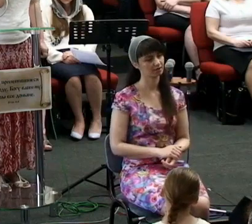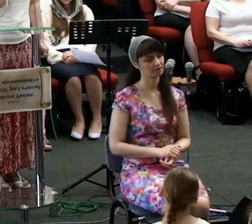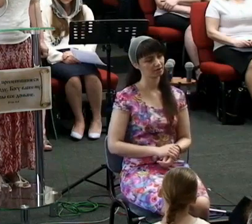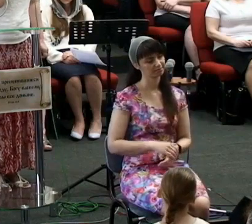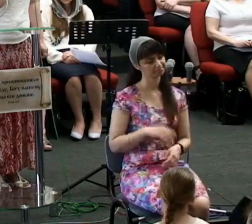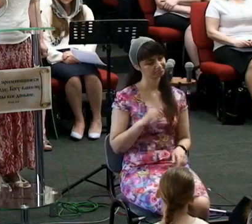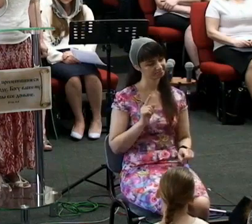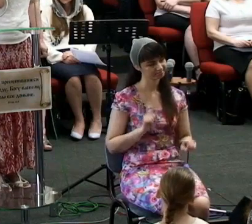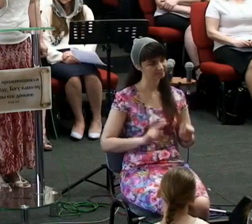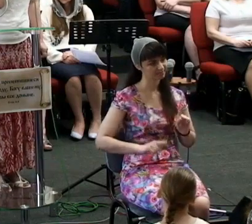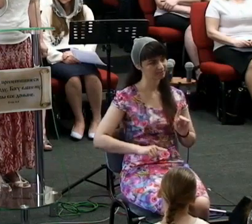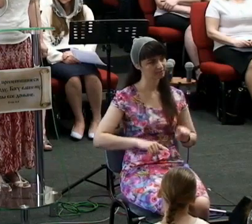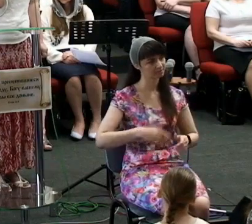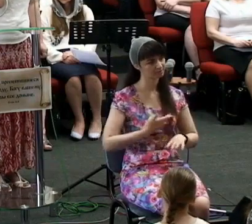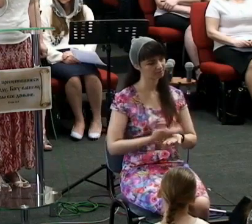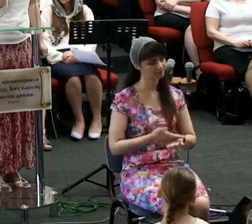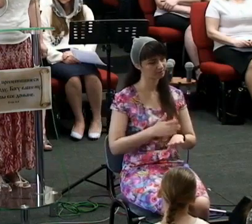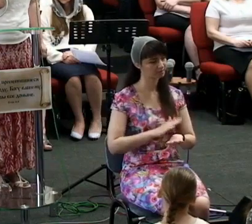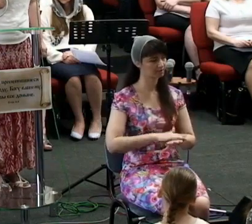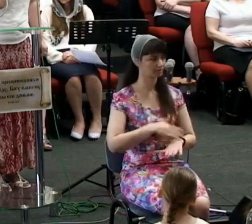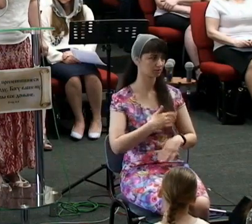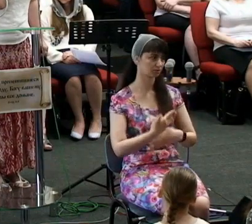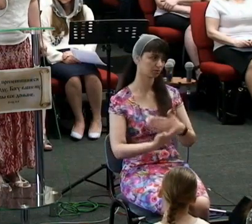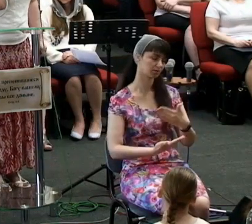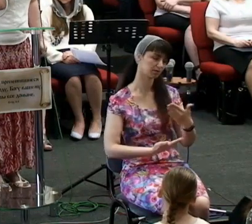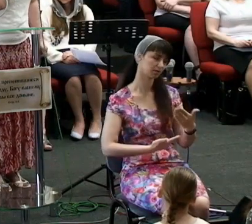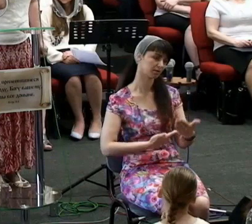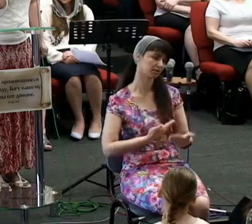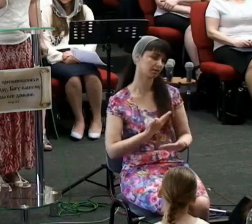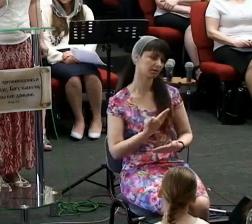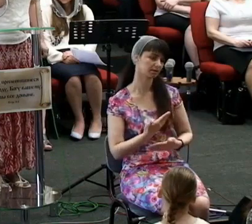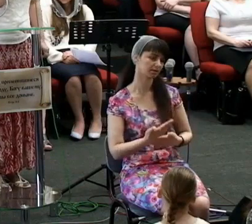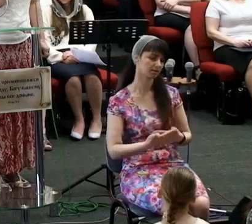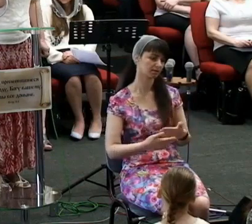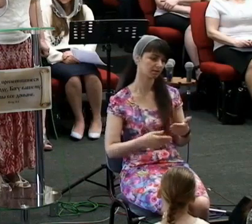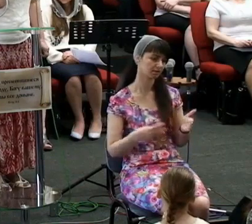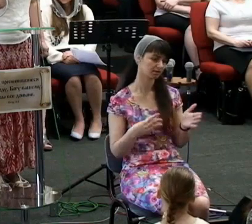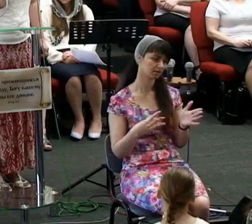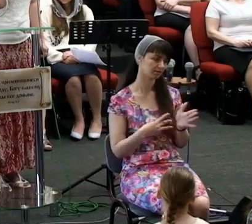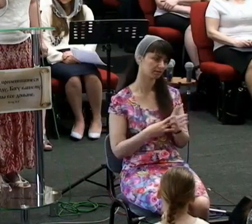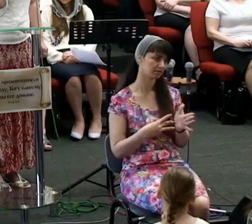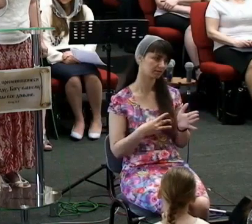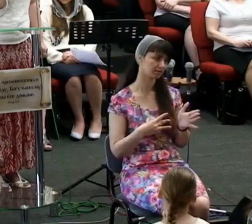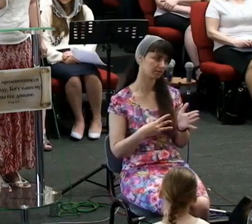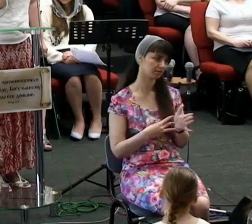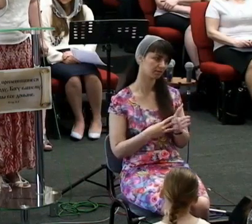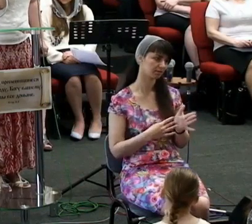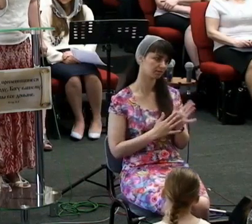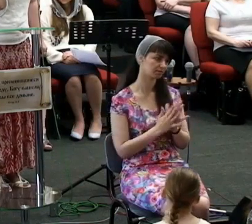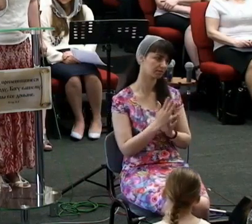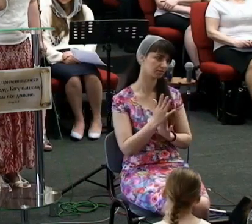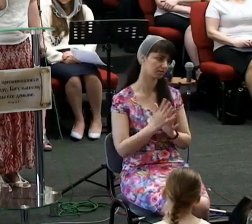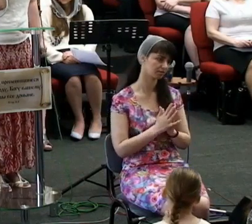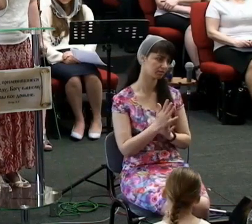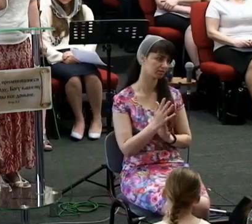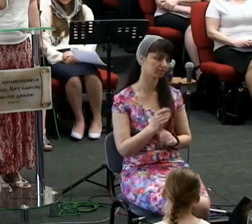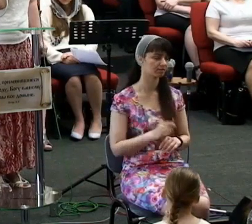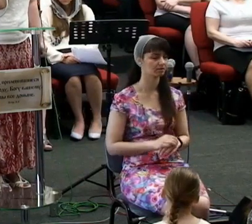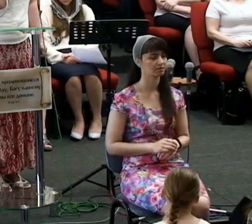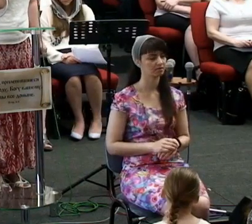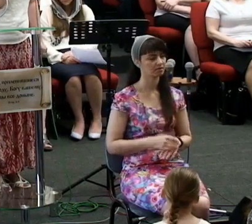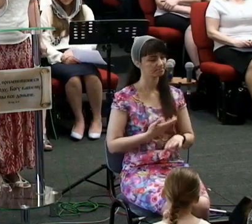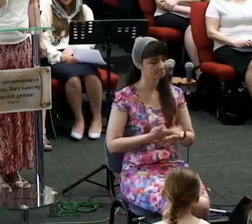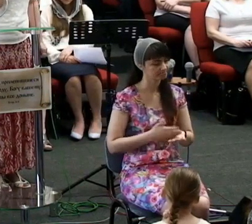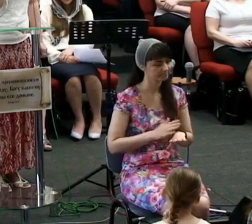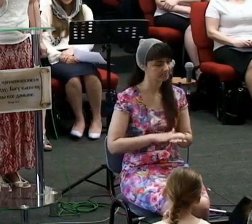так тяжко йти, бо терен на ній виростає, нелегко крізь